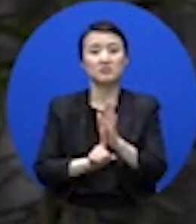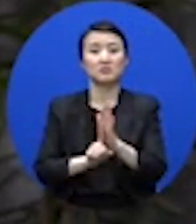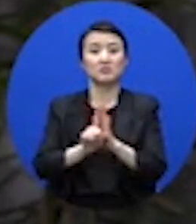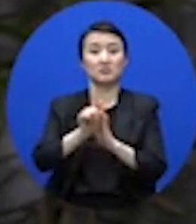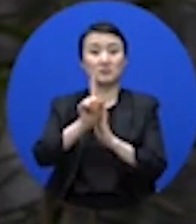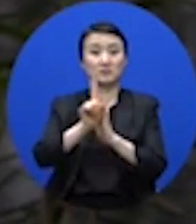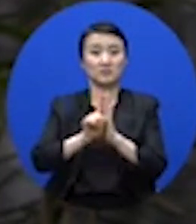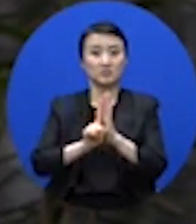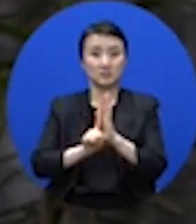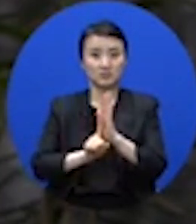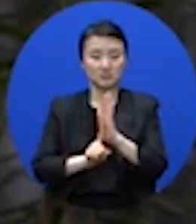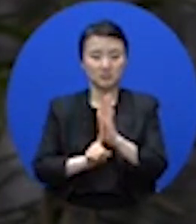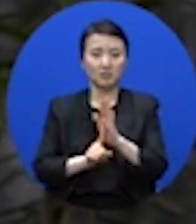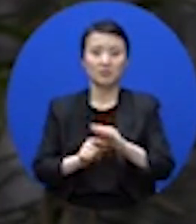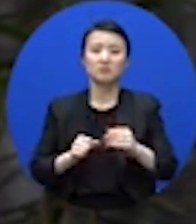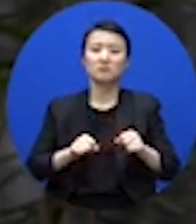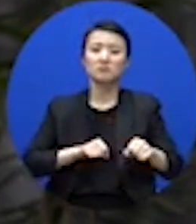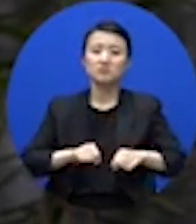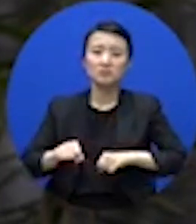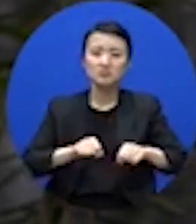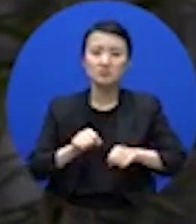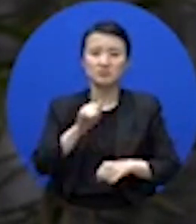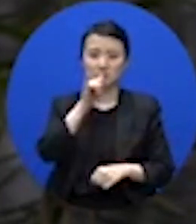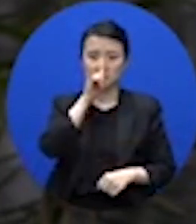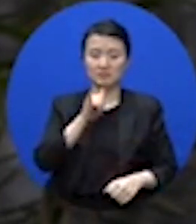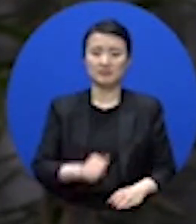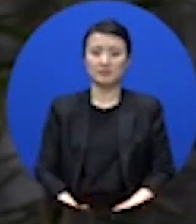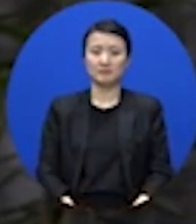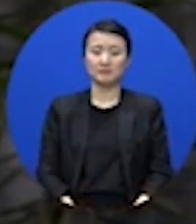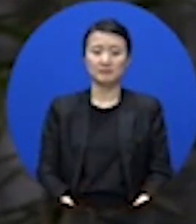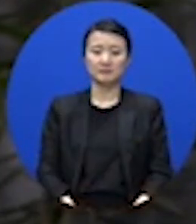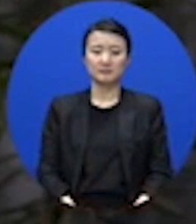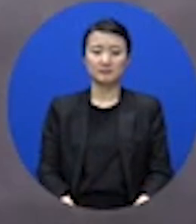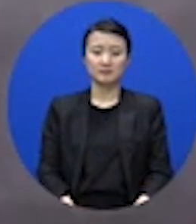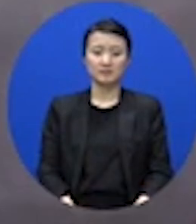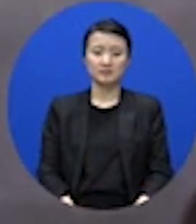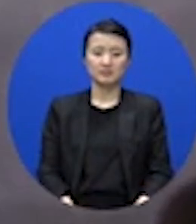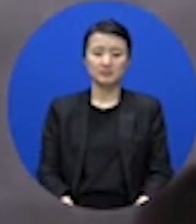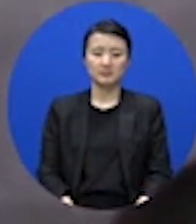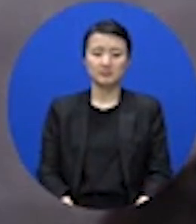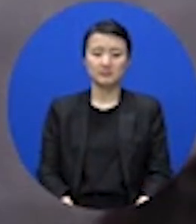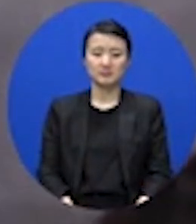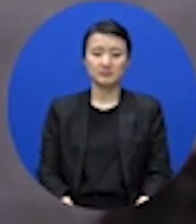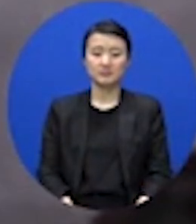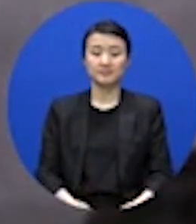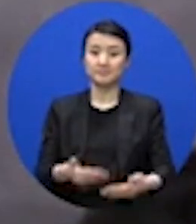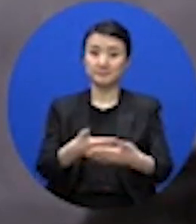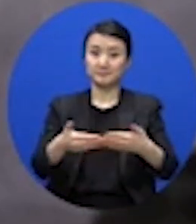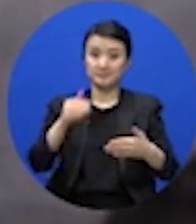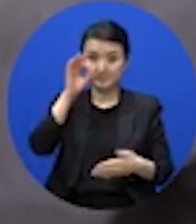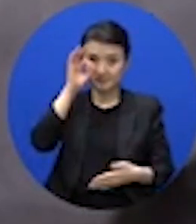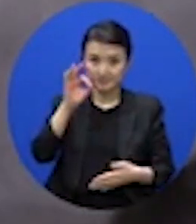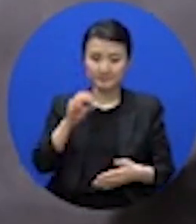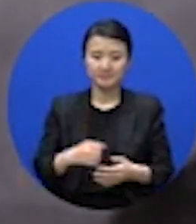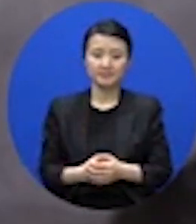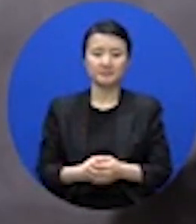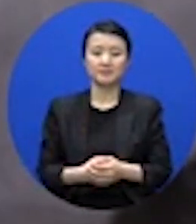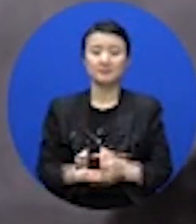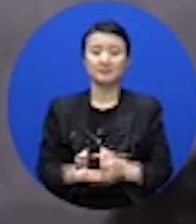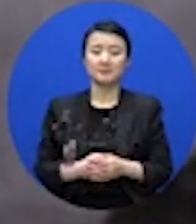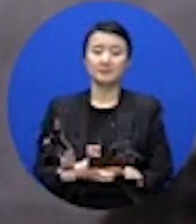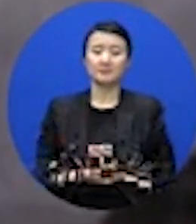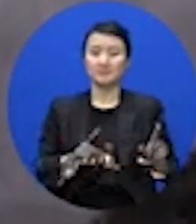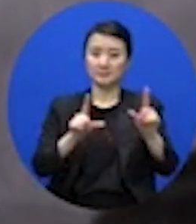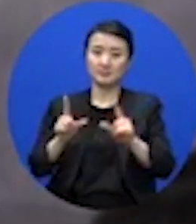내려갔다가 올라갔다가 한다는 거죠. 자, 다음 슬라이드 보시면요. 우리 일상생활을